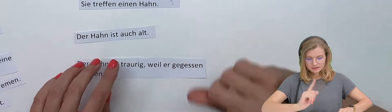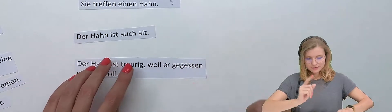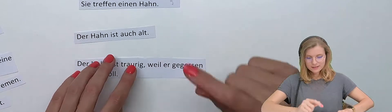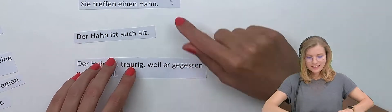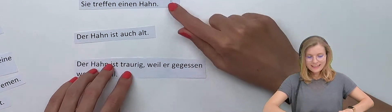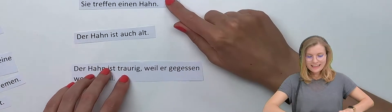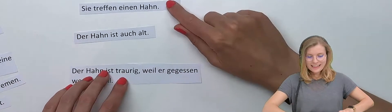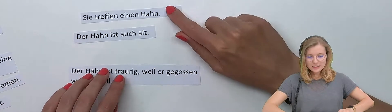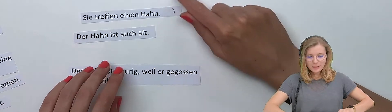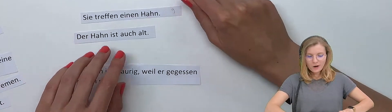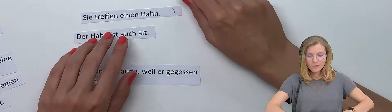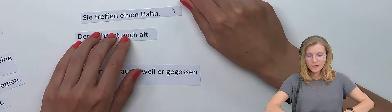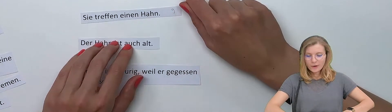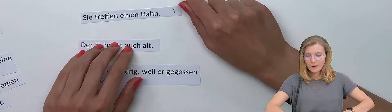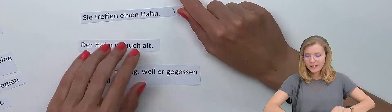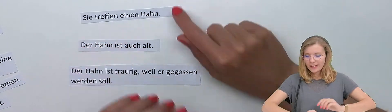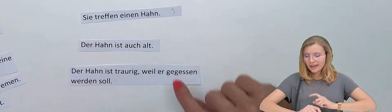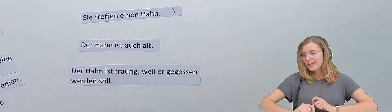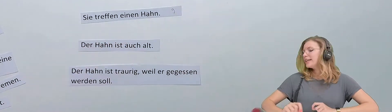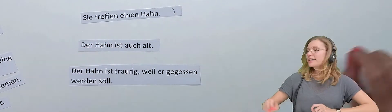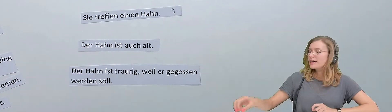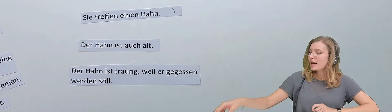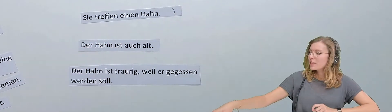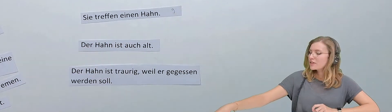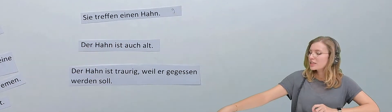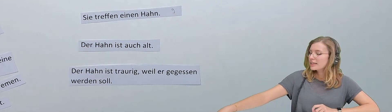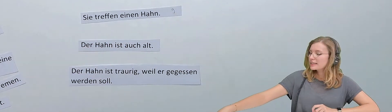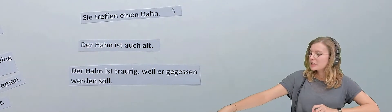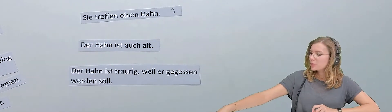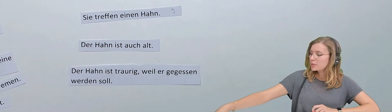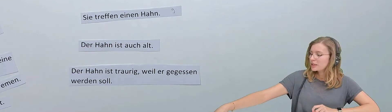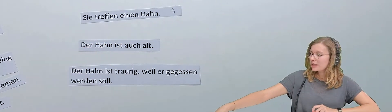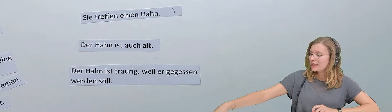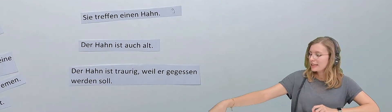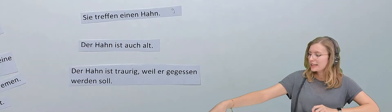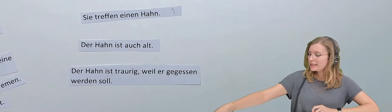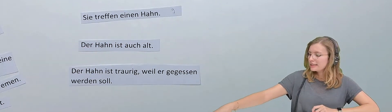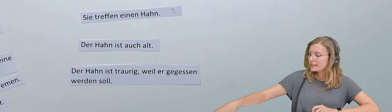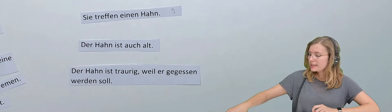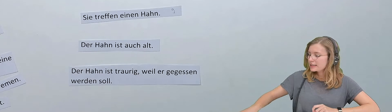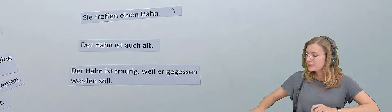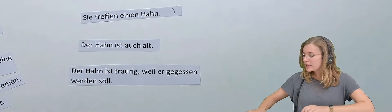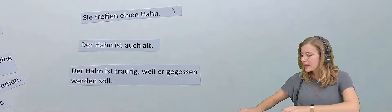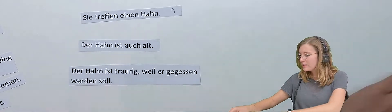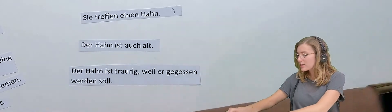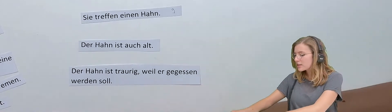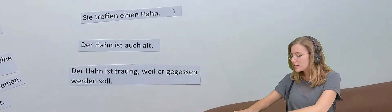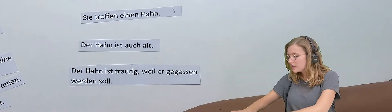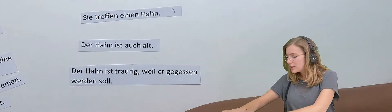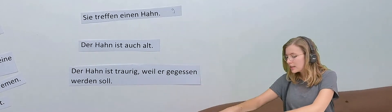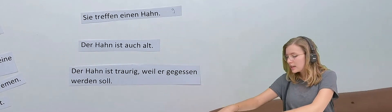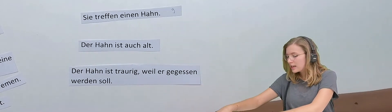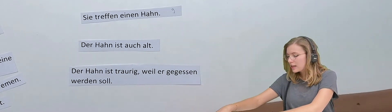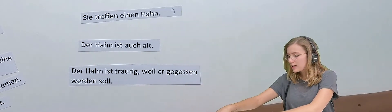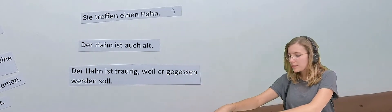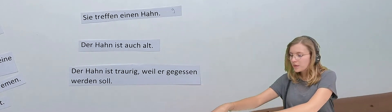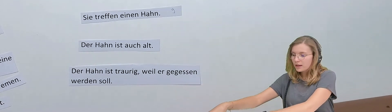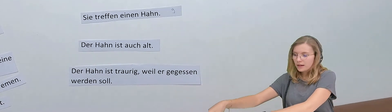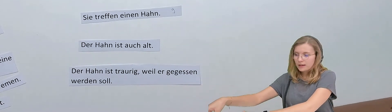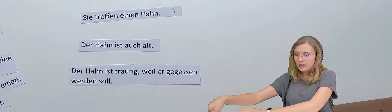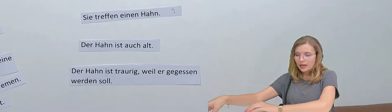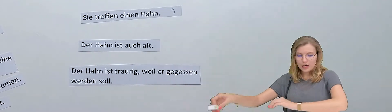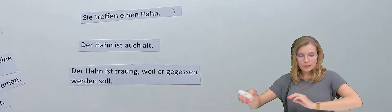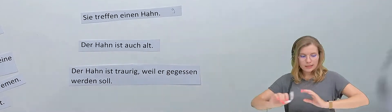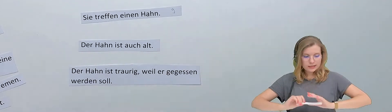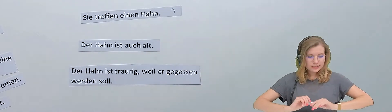bitte. Ein Esel brauchen wir noch. Okay. Ja. Habe ich verstanden. Das heißt, ich probiere jetzt mhm. mal den nächsten Satz. Ja, habe ich schon.